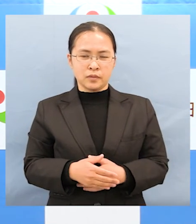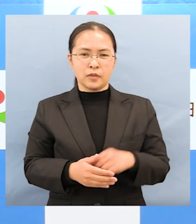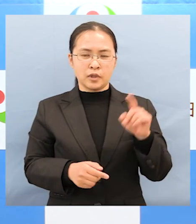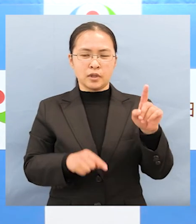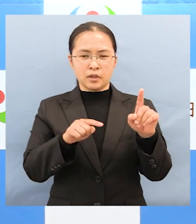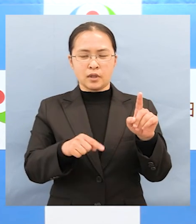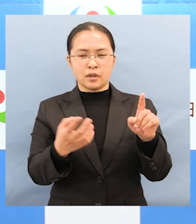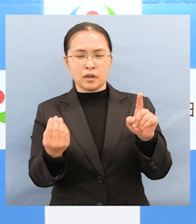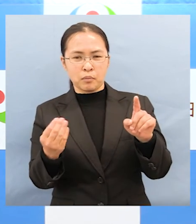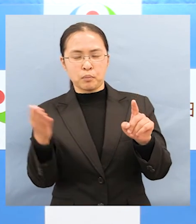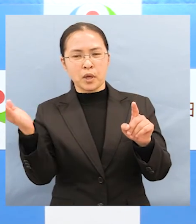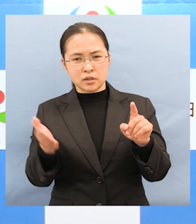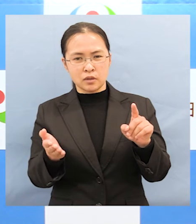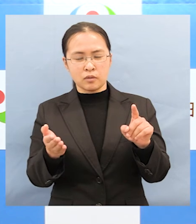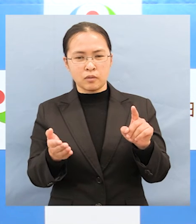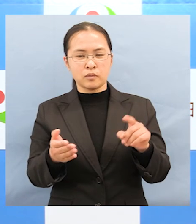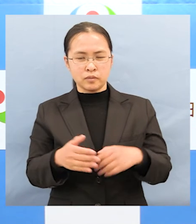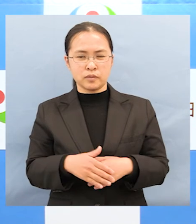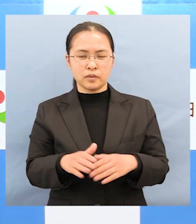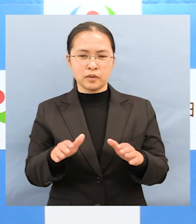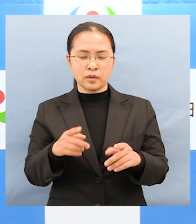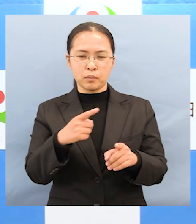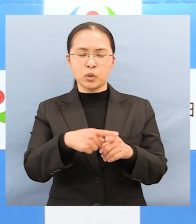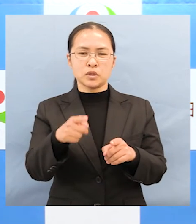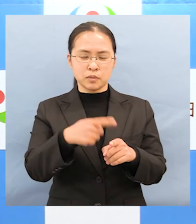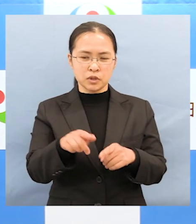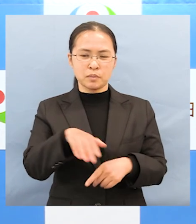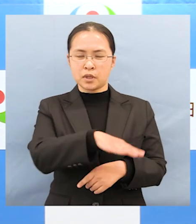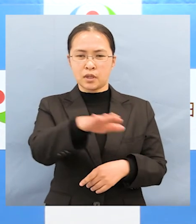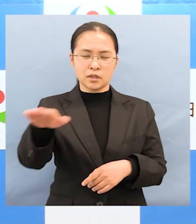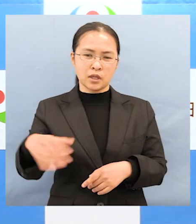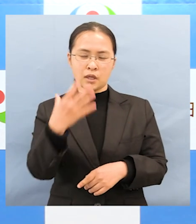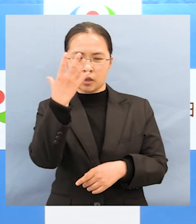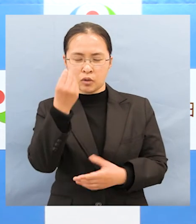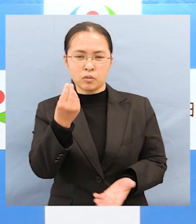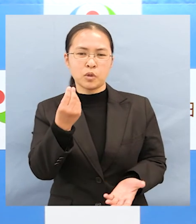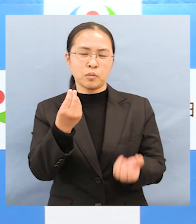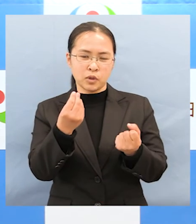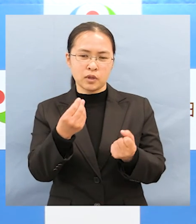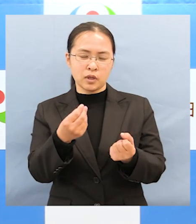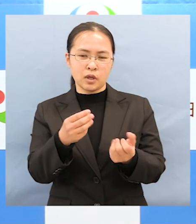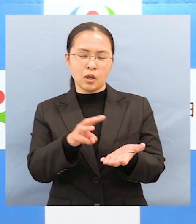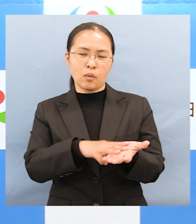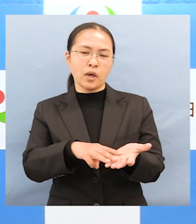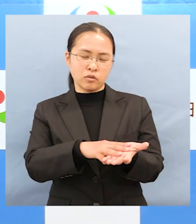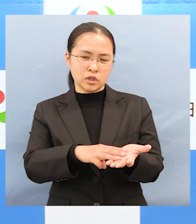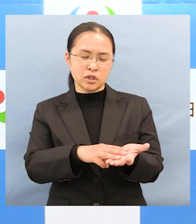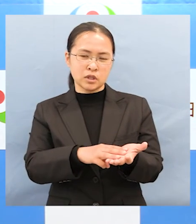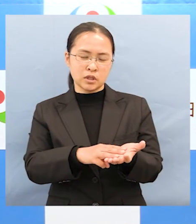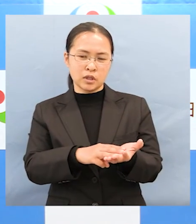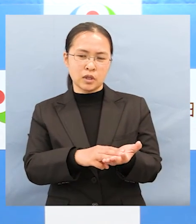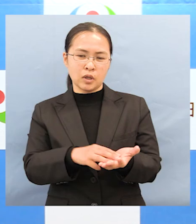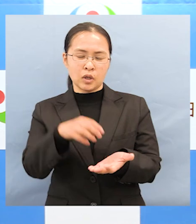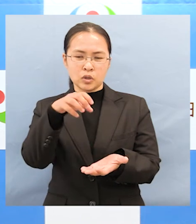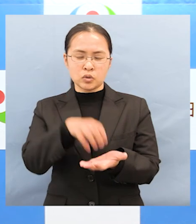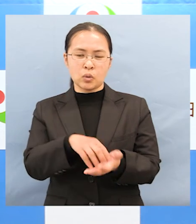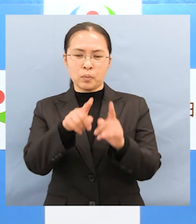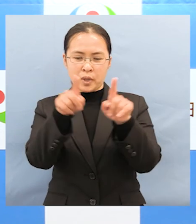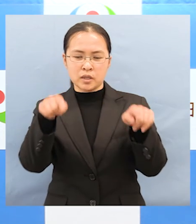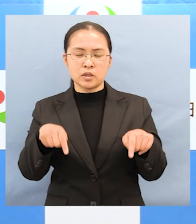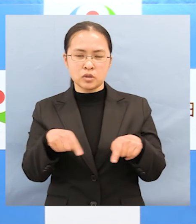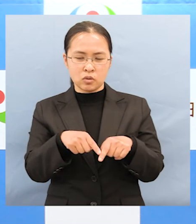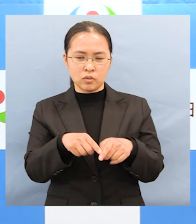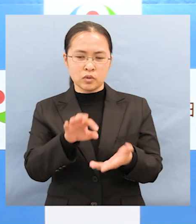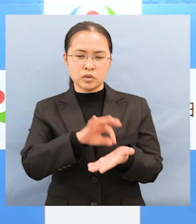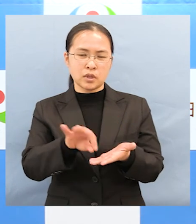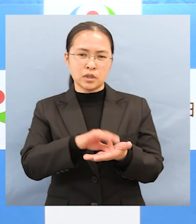1.何%というところでありますが、だんだんと皆さんが興味を持ってワクチンのこのパスポートに対して発行してい